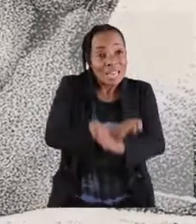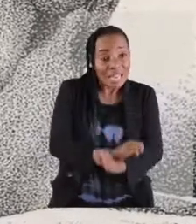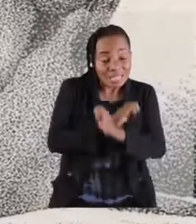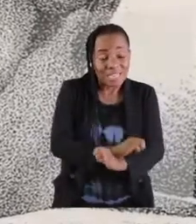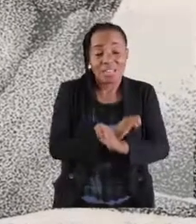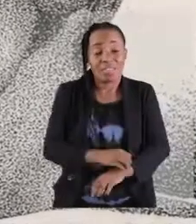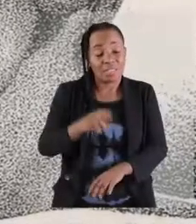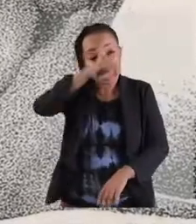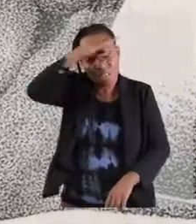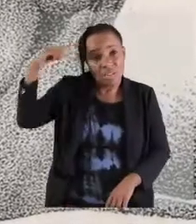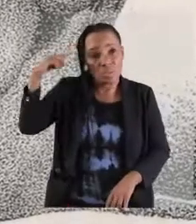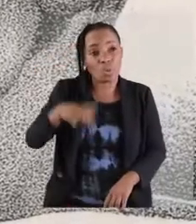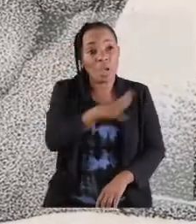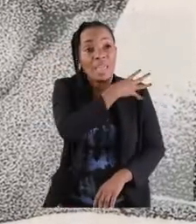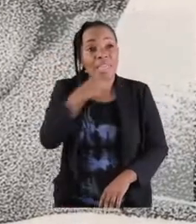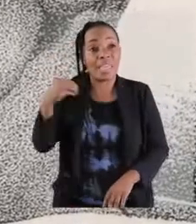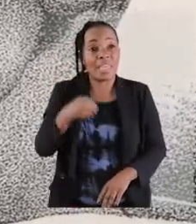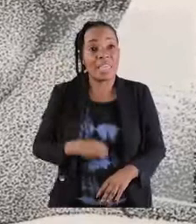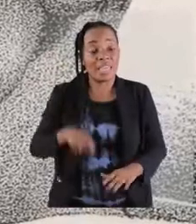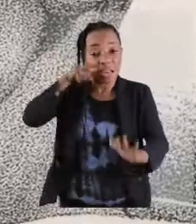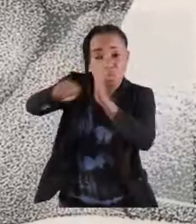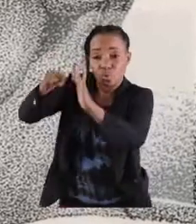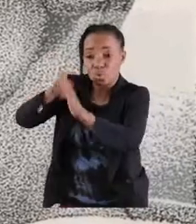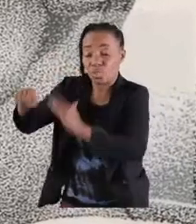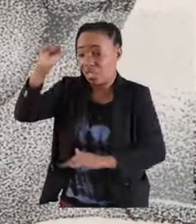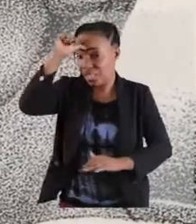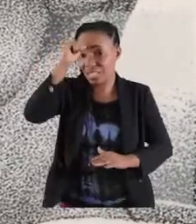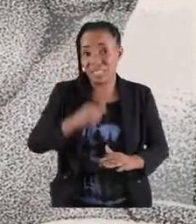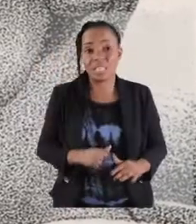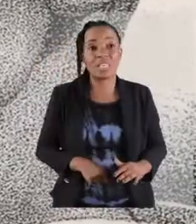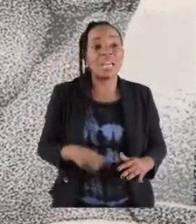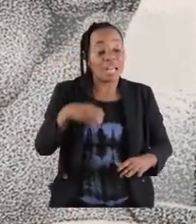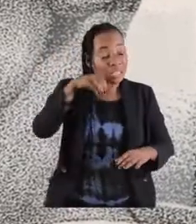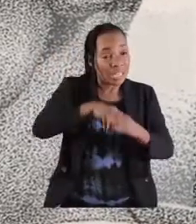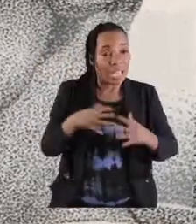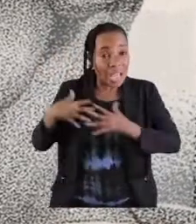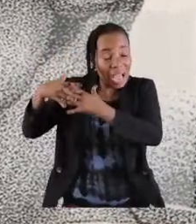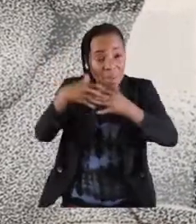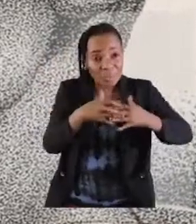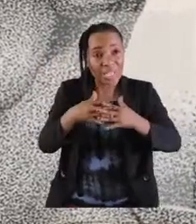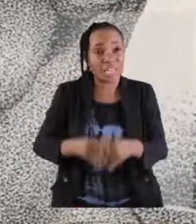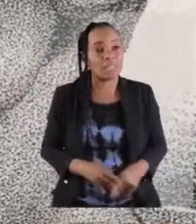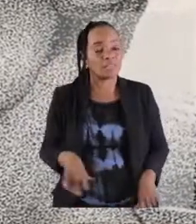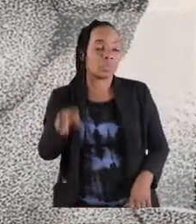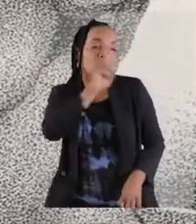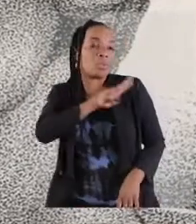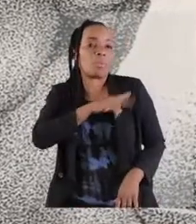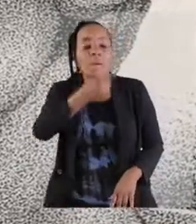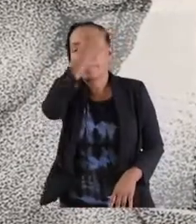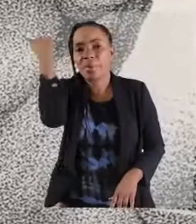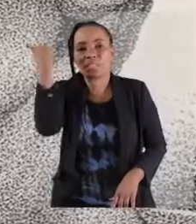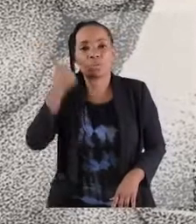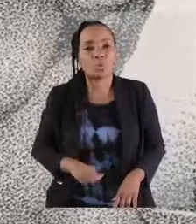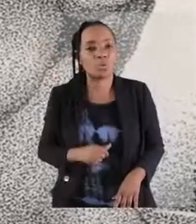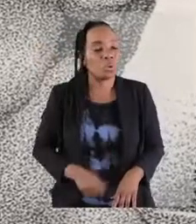des Noirs, de même que l'extermination des Indiens en Amérique, fut légitime parce que ces